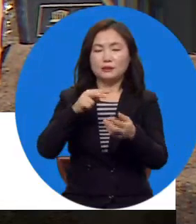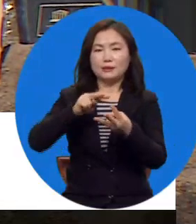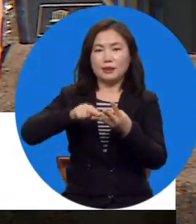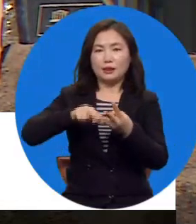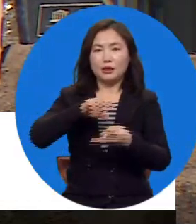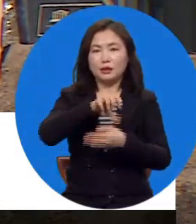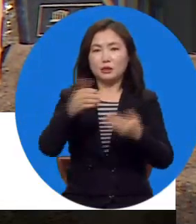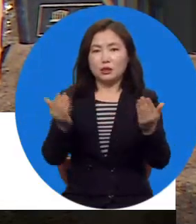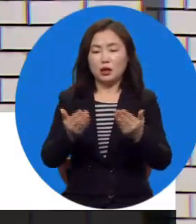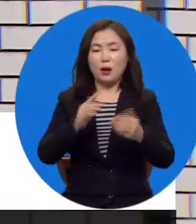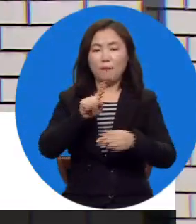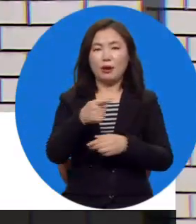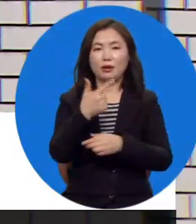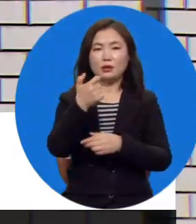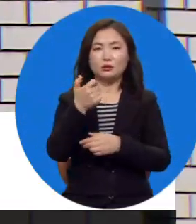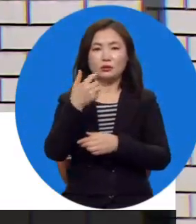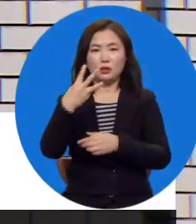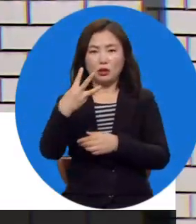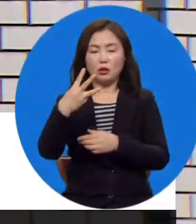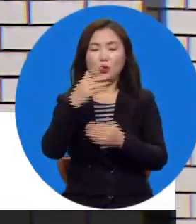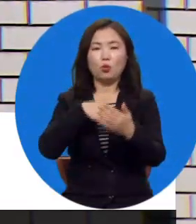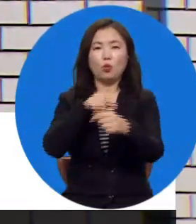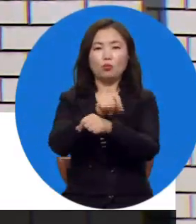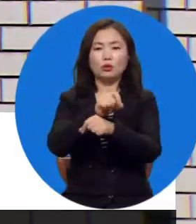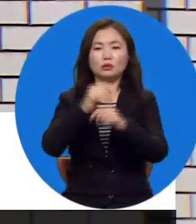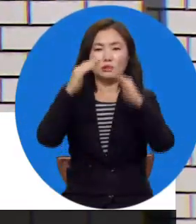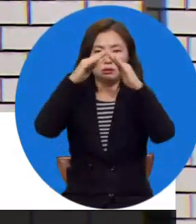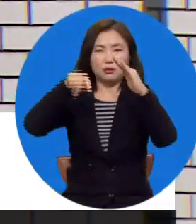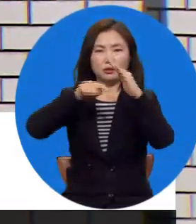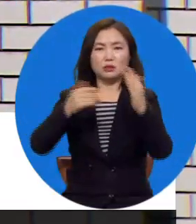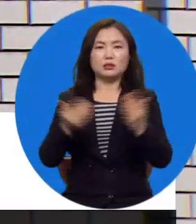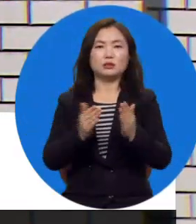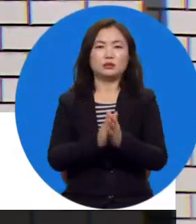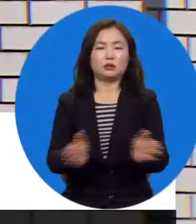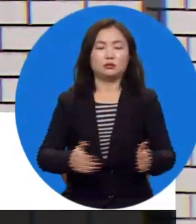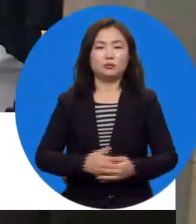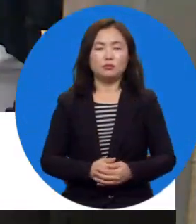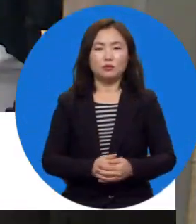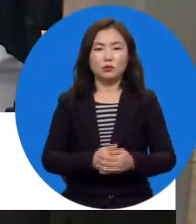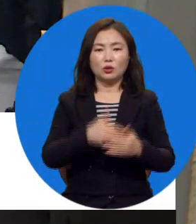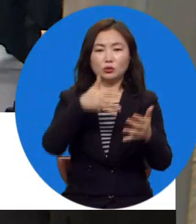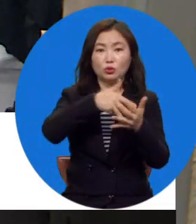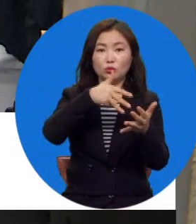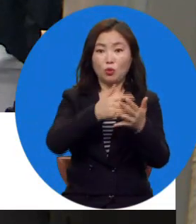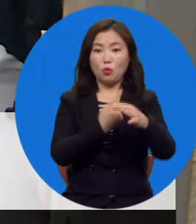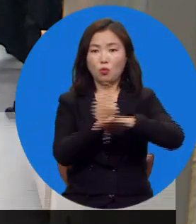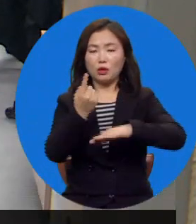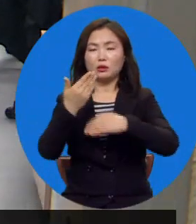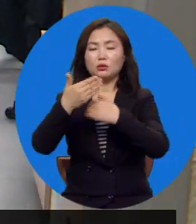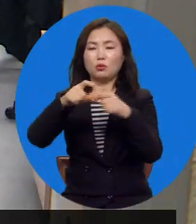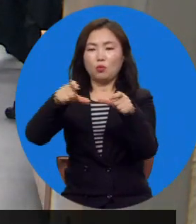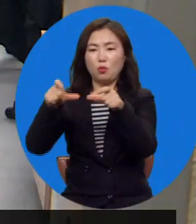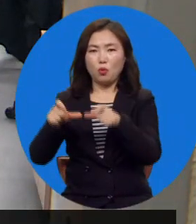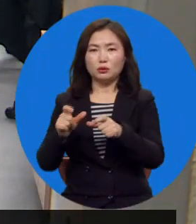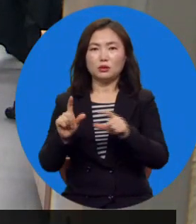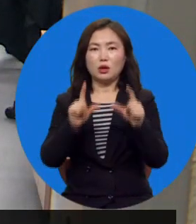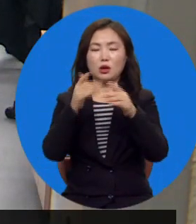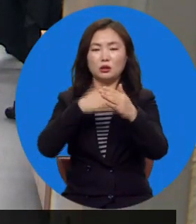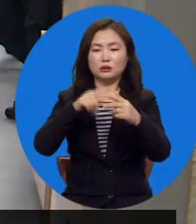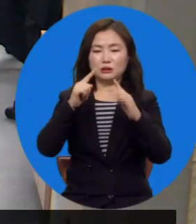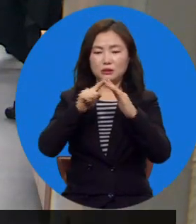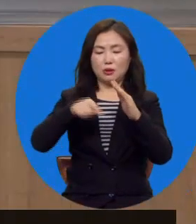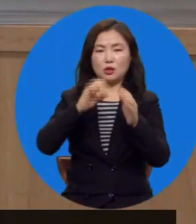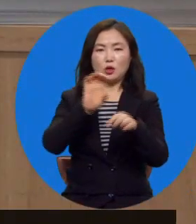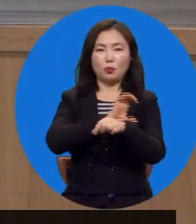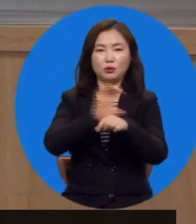등에 근무하는 100 60 3명의 공무원이 재택근무를 시작했습니다 또 청송 이외 지역에 거주하는 공무원들은 자택에